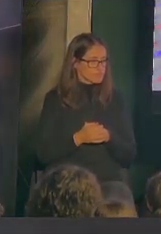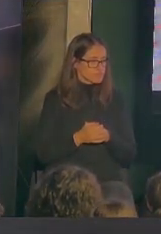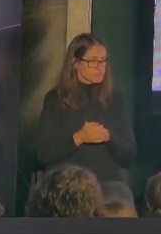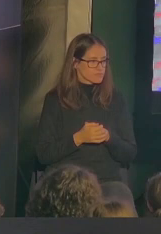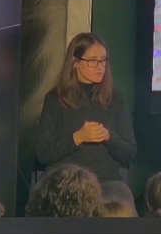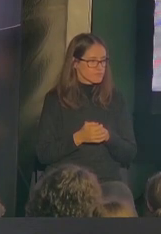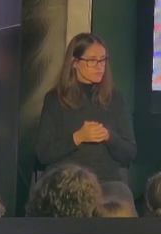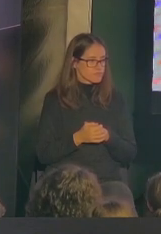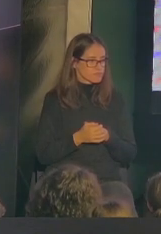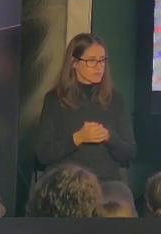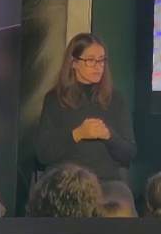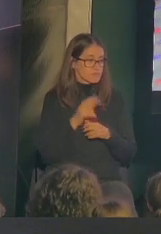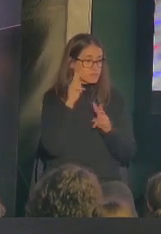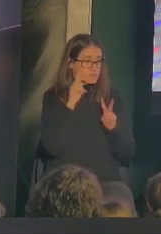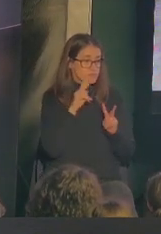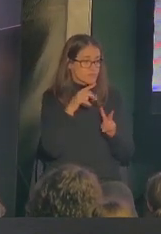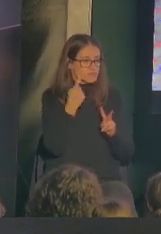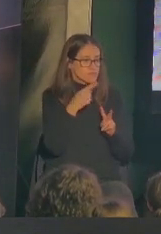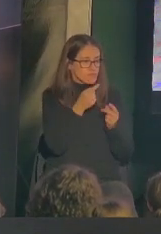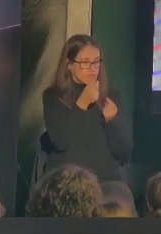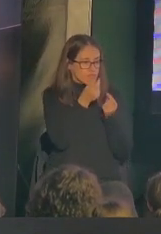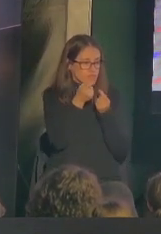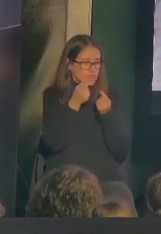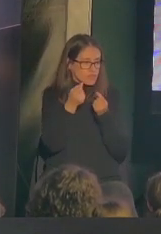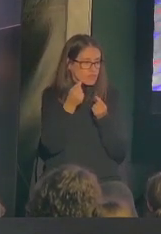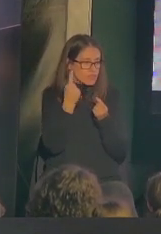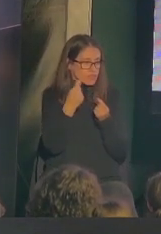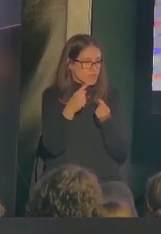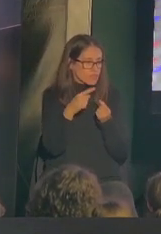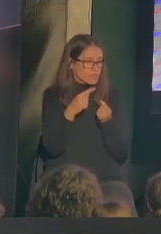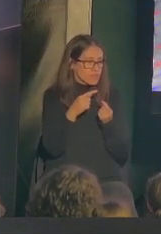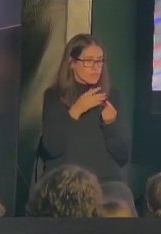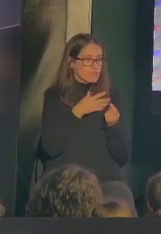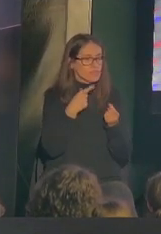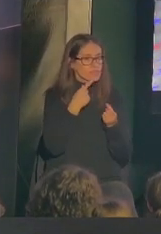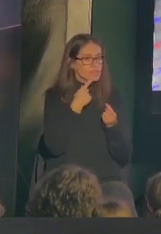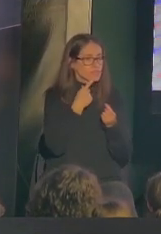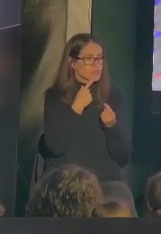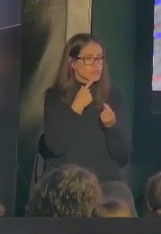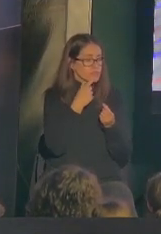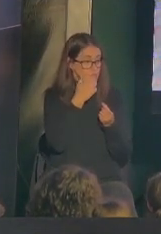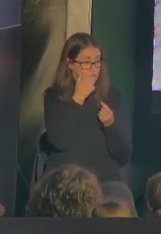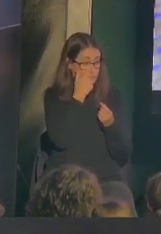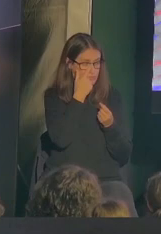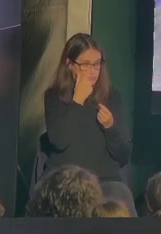El pa de pessic veureu que té com uns puntets. Aquests puntets són